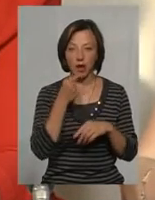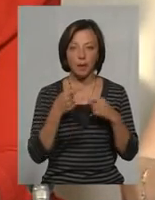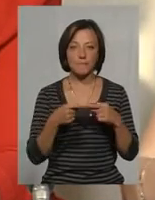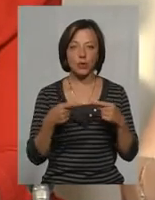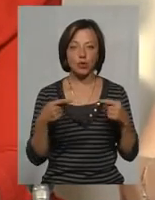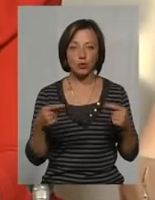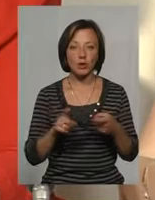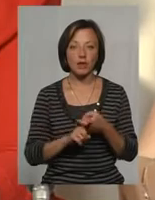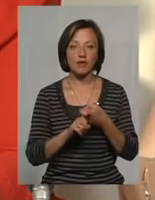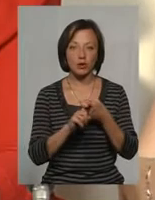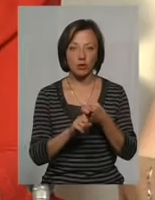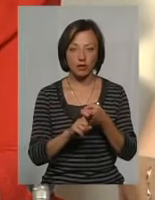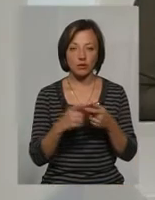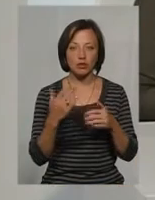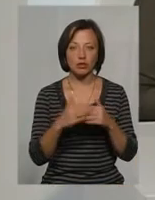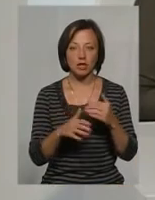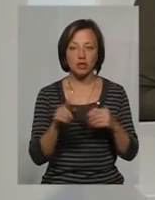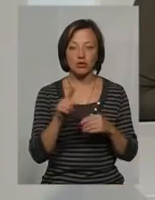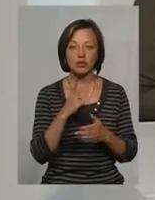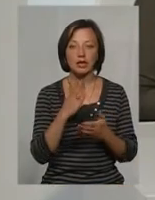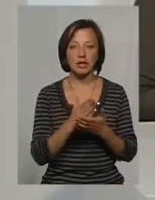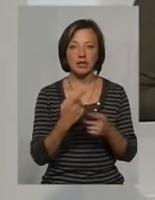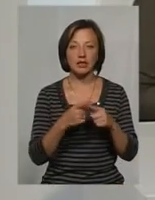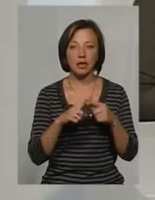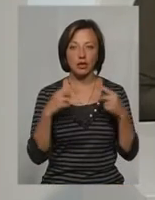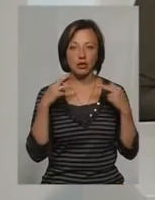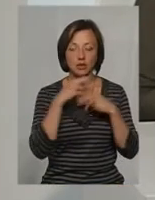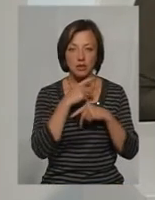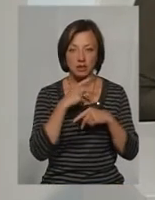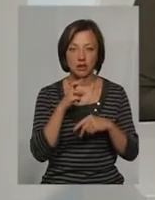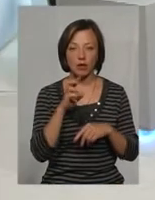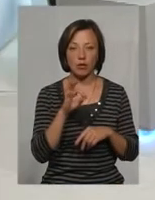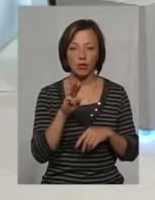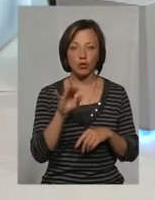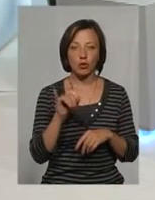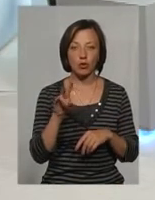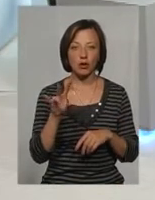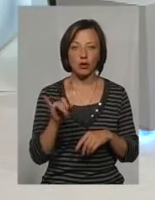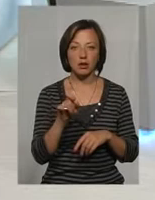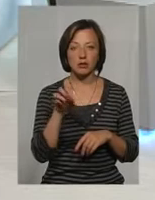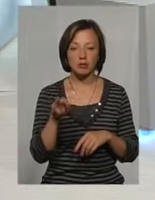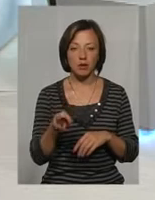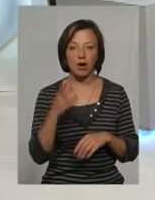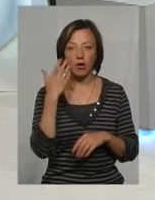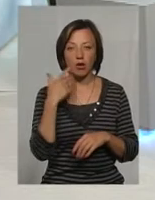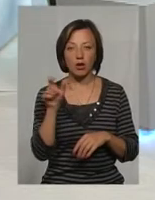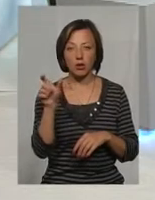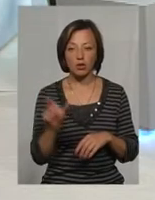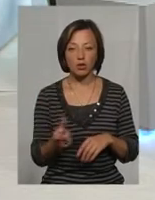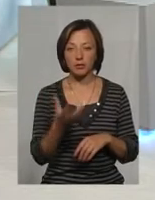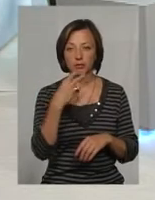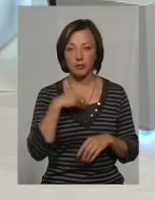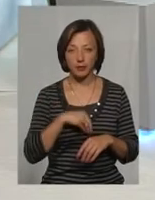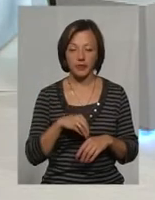продукту інфікованого, ну вже тим, в якому є цей токсин ботулістичний, коли людина його